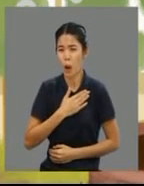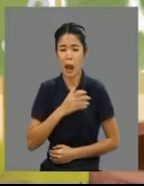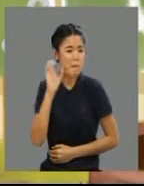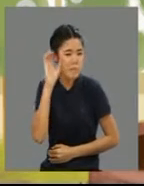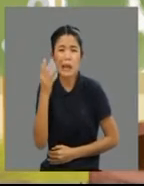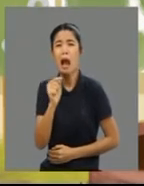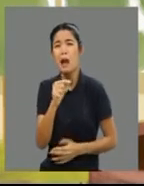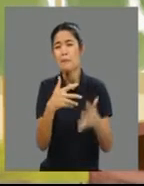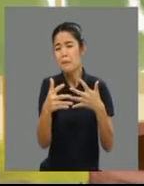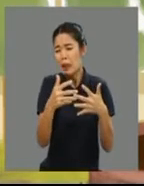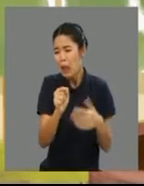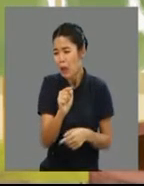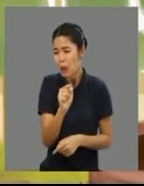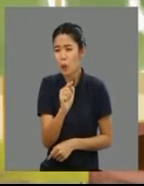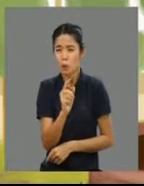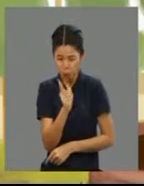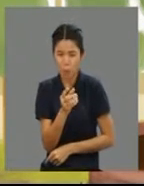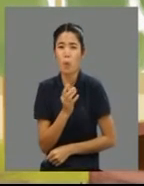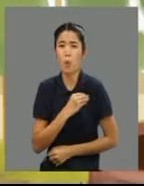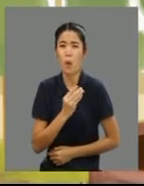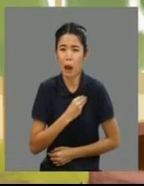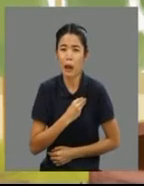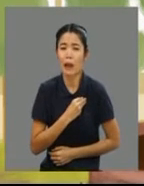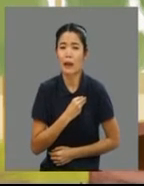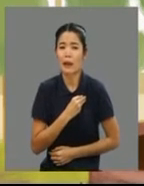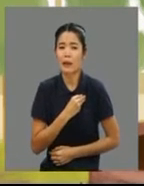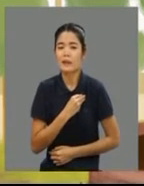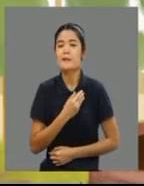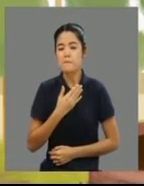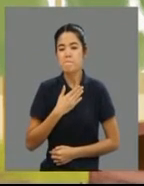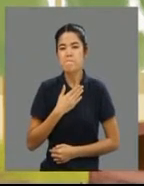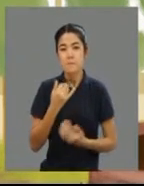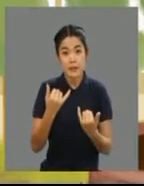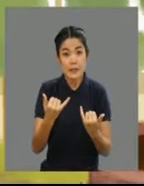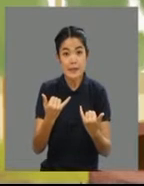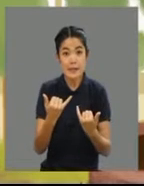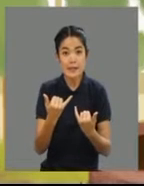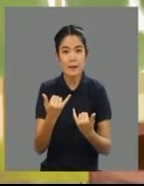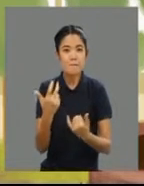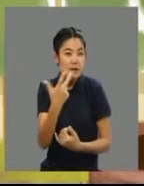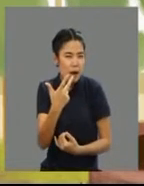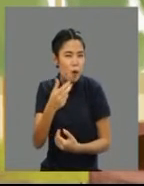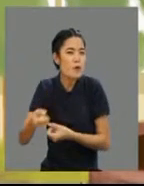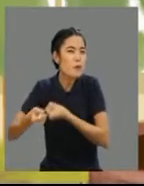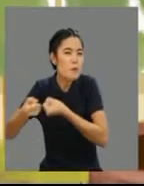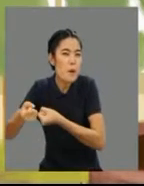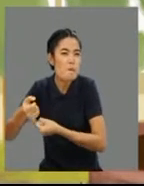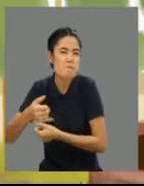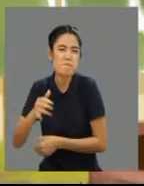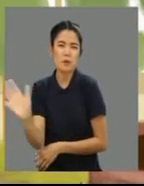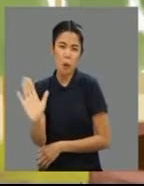ไม่เชื่อแต่ก็ไม่ควรลบหลู่ไม่ใช่เหรอฉันว่าเย็นนี้เราอย่าไปทำเวรกันเลยนะ